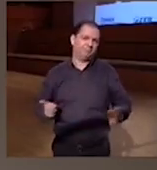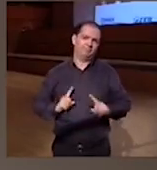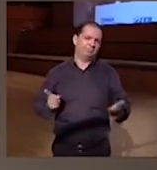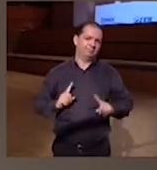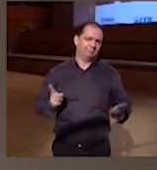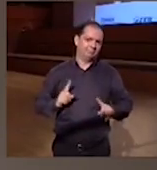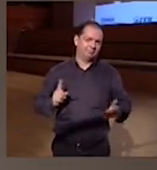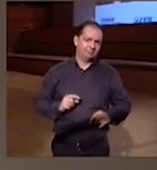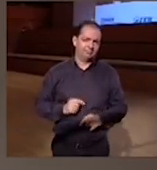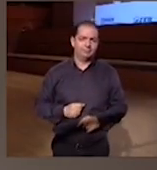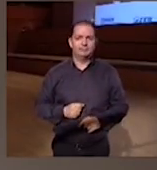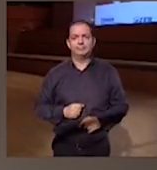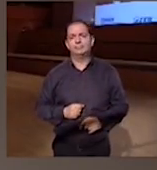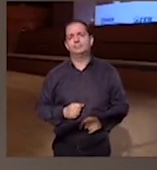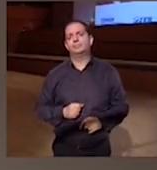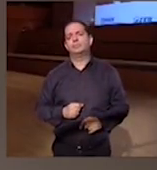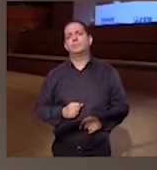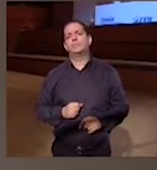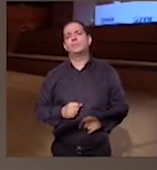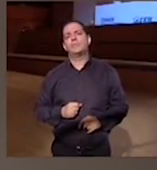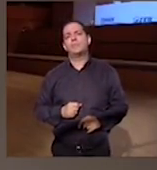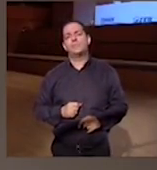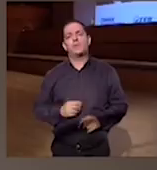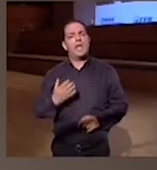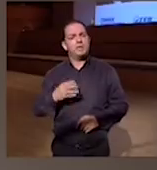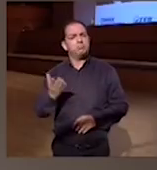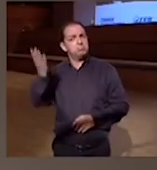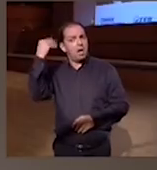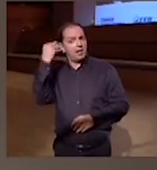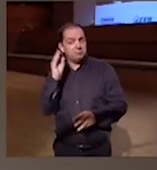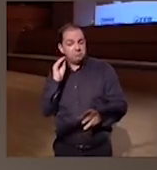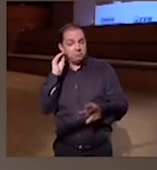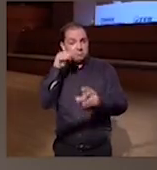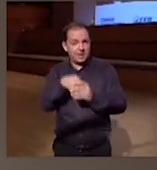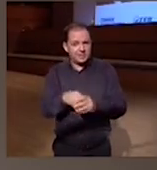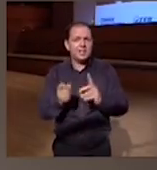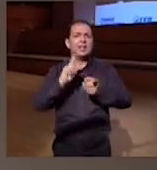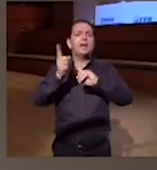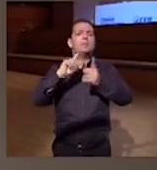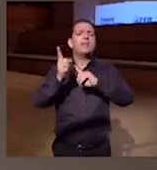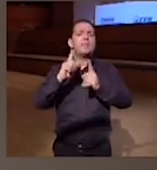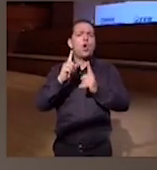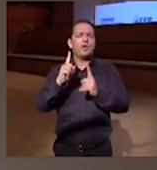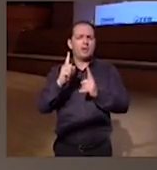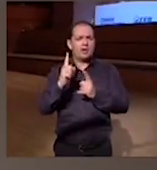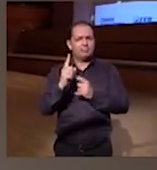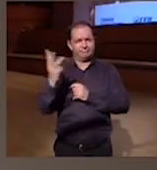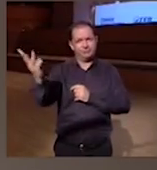Σε αντίθεση με την είσοδό μας στα μνημόνια, η έξοδός μας από